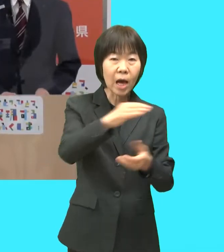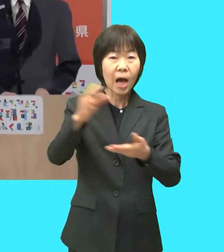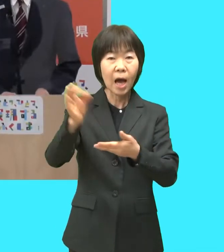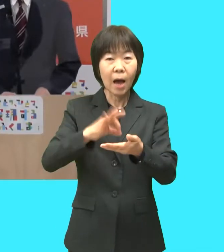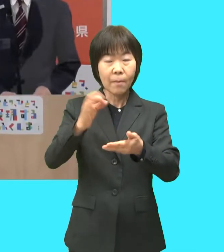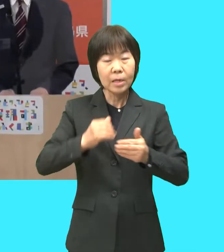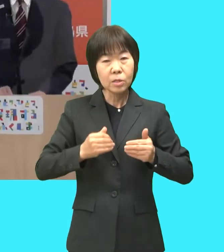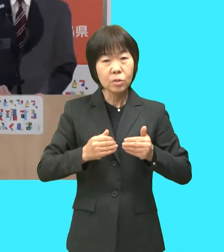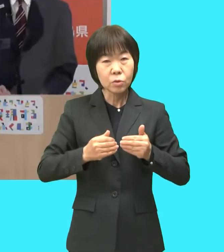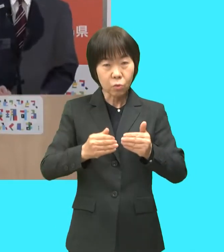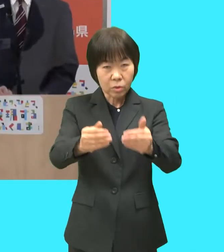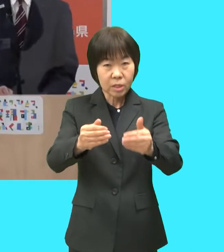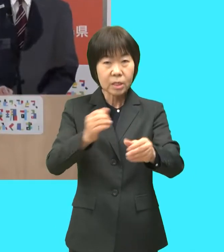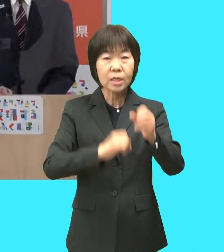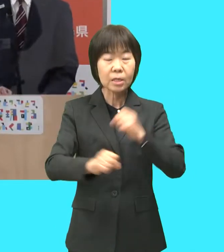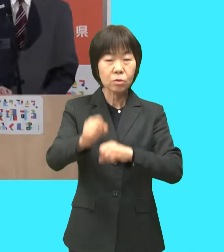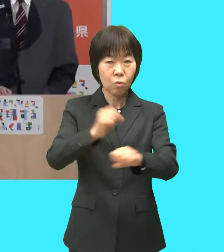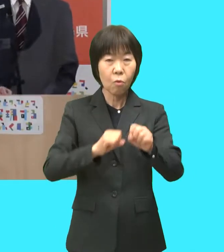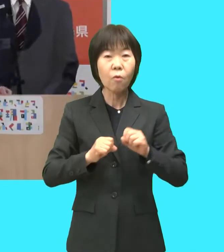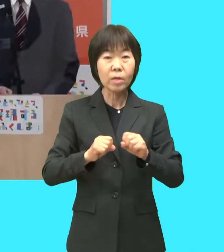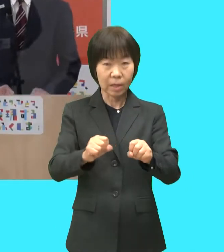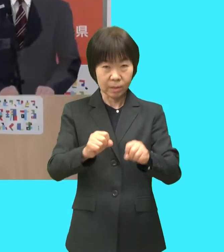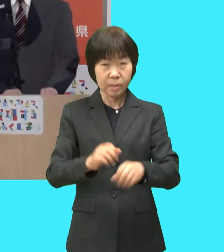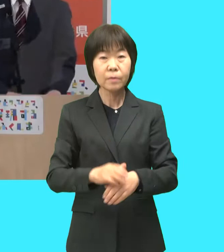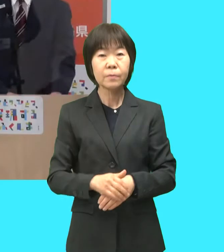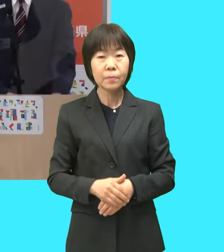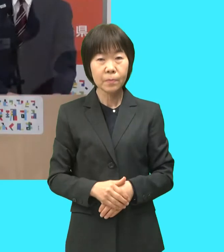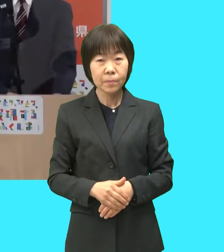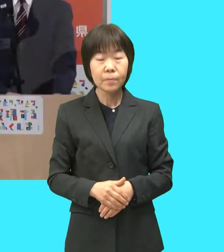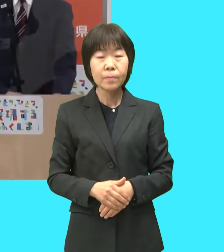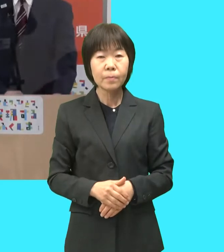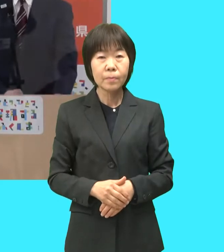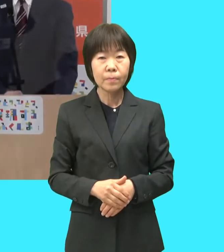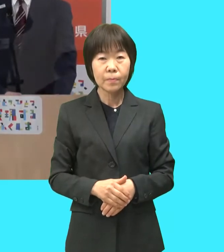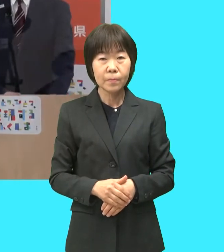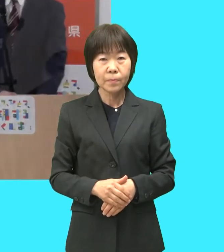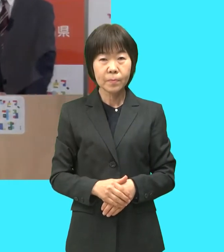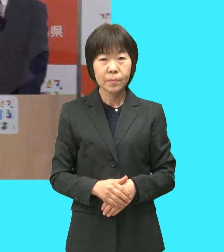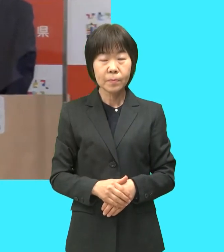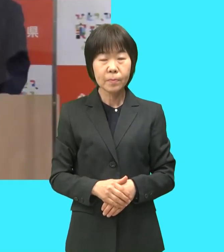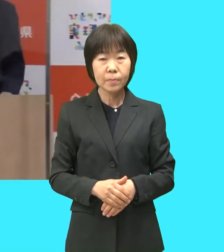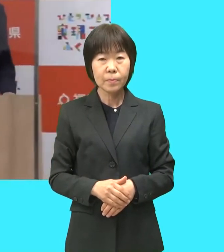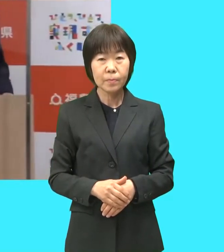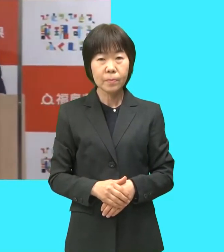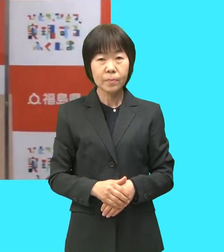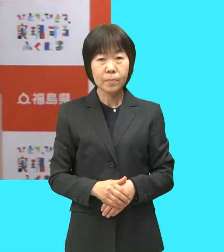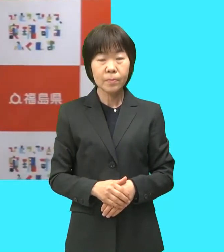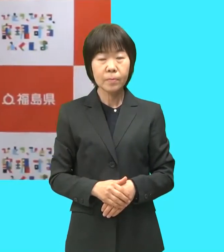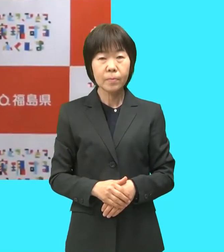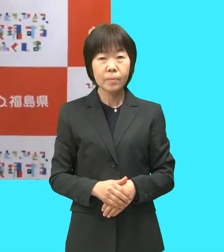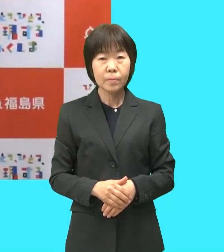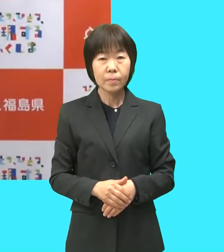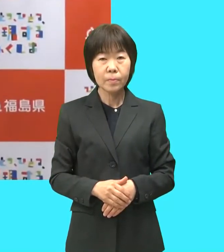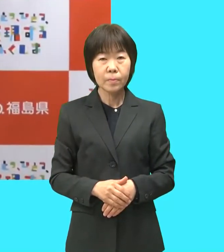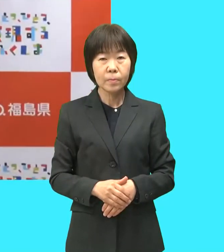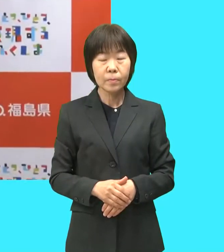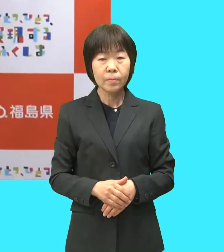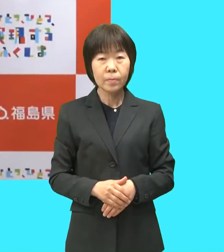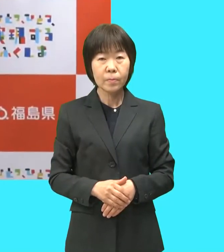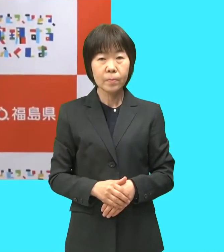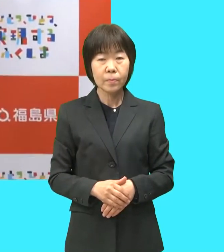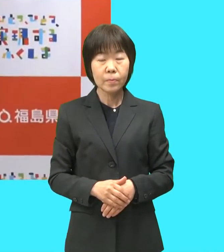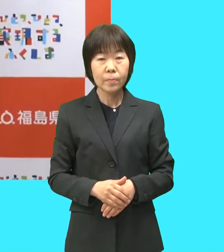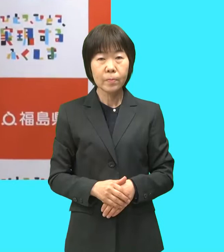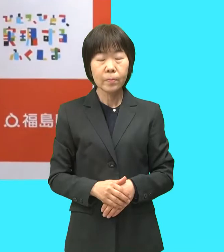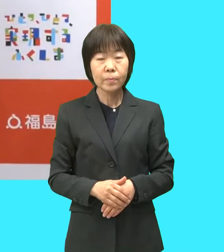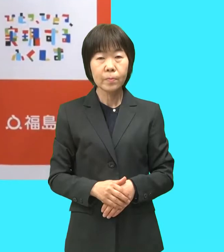促進活動に取り組んでまいります。 それではただいまの発表事項も含めてご質問を受けいたします。ご質問のある方は挙手の上